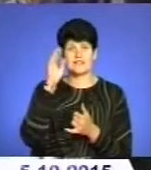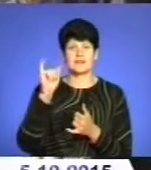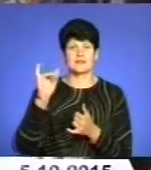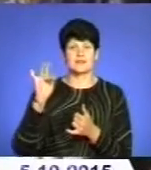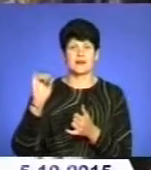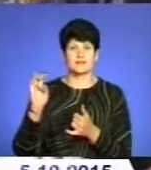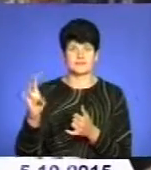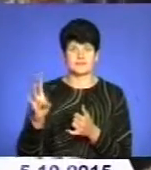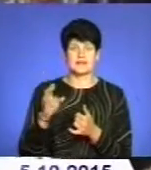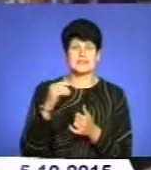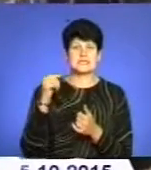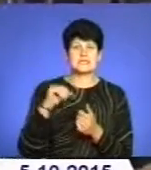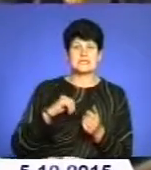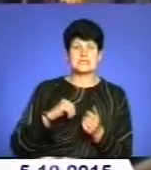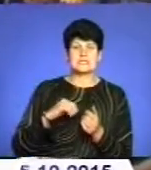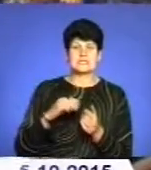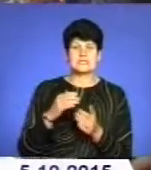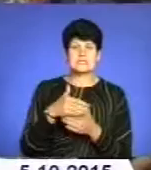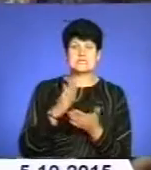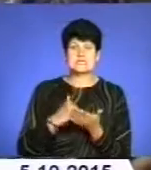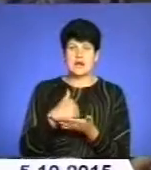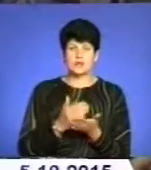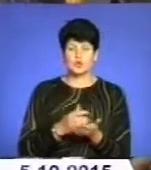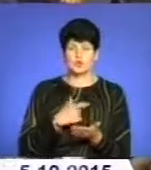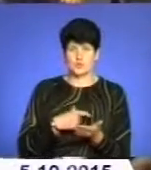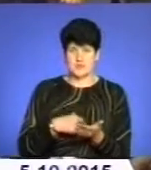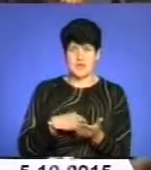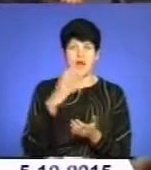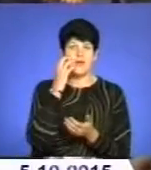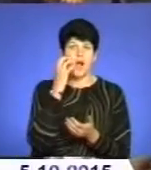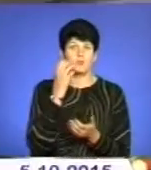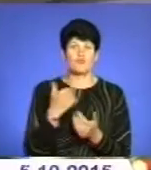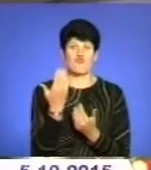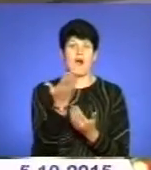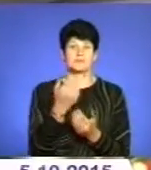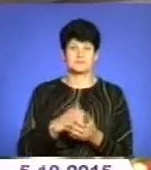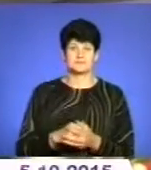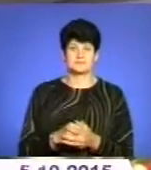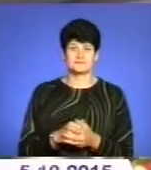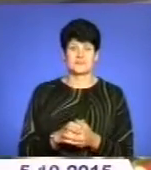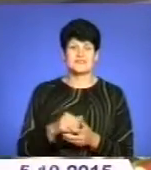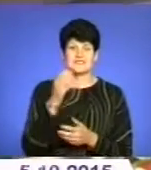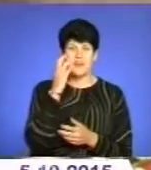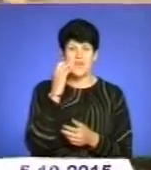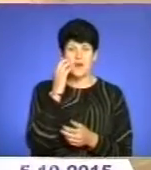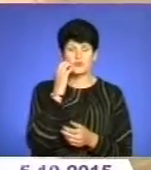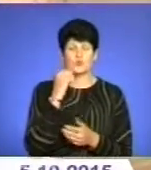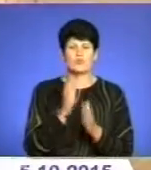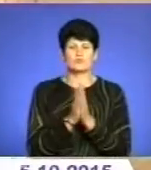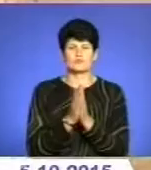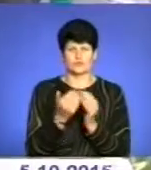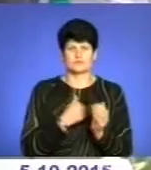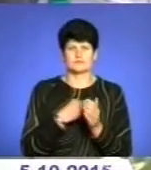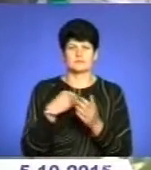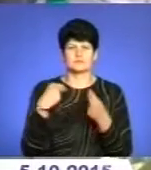сало собі, а яблука, ну, вам. За яблука на ярмарку просили по 5 та